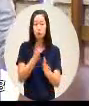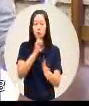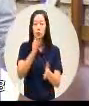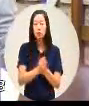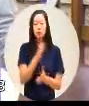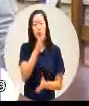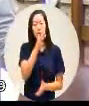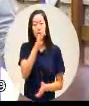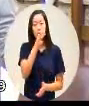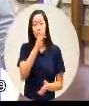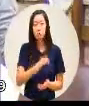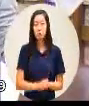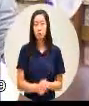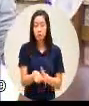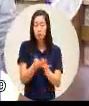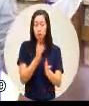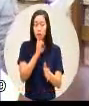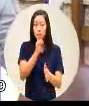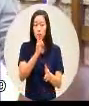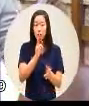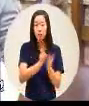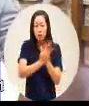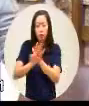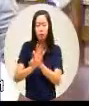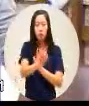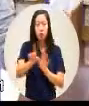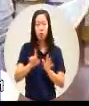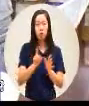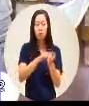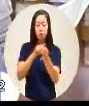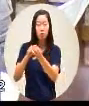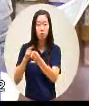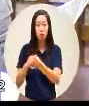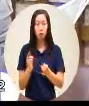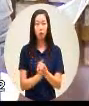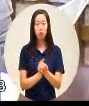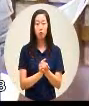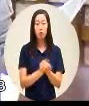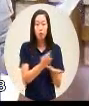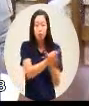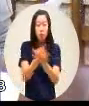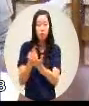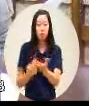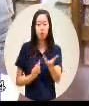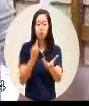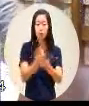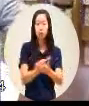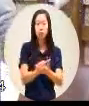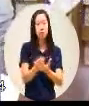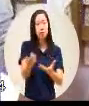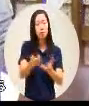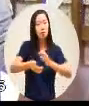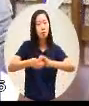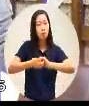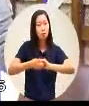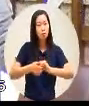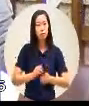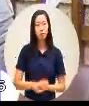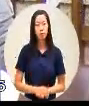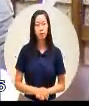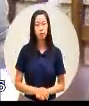诵啦、啊、主语戏剧啊，那个不是每一个人都可以参加的。那我现在是总的部